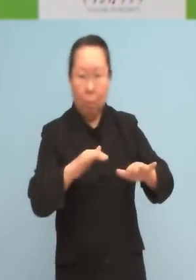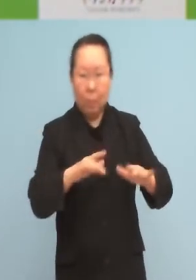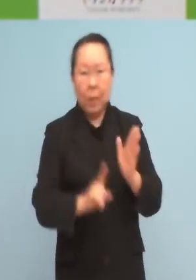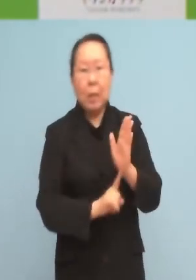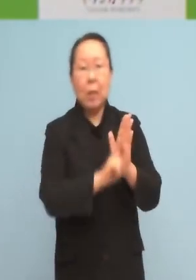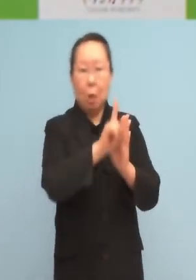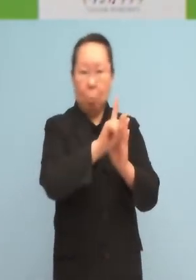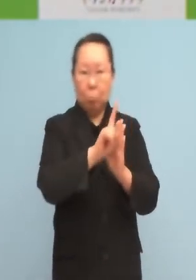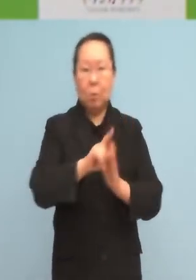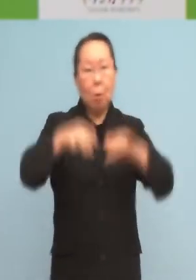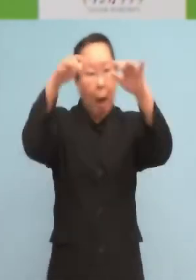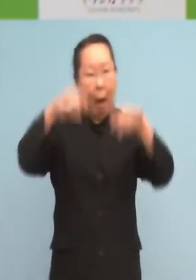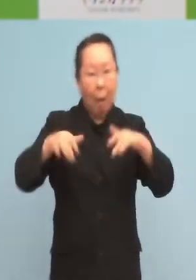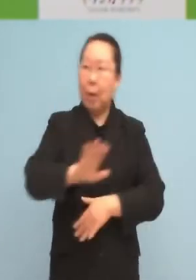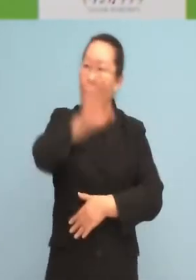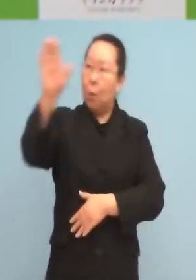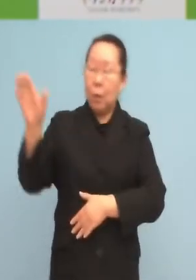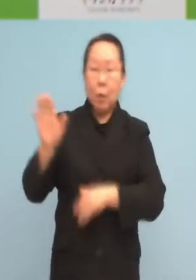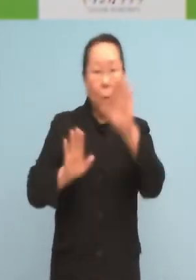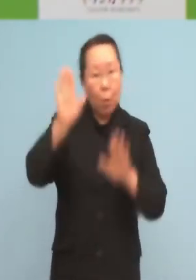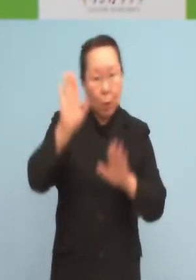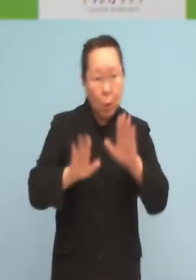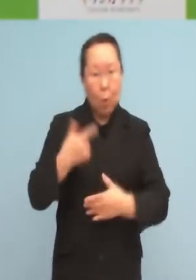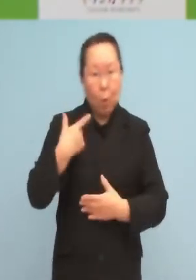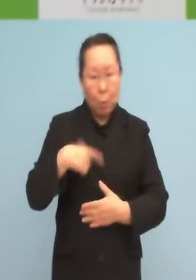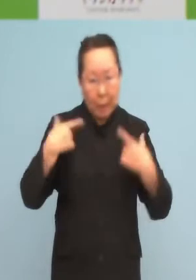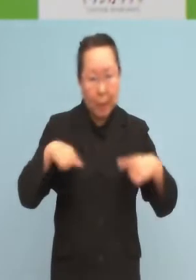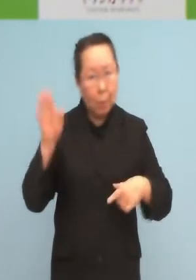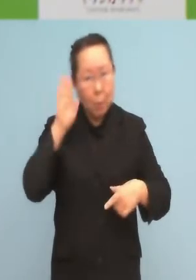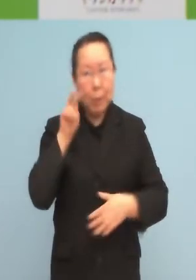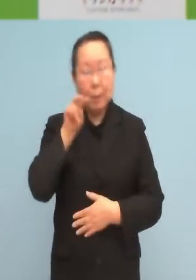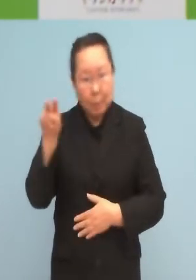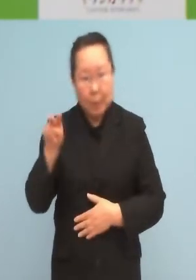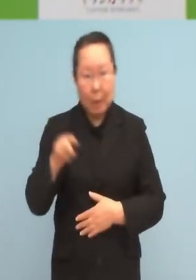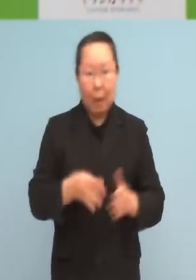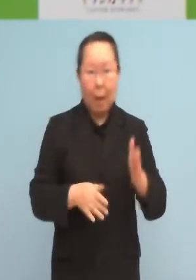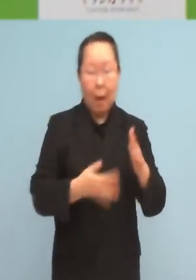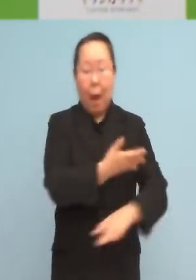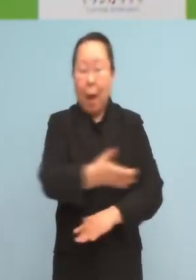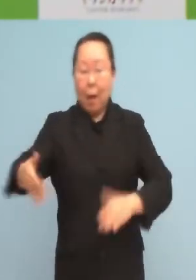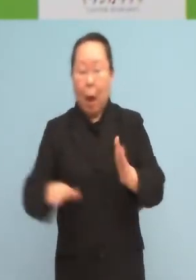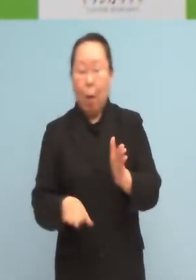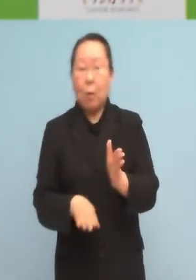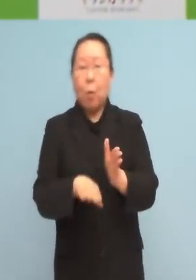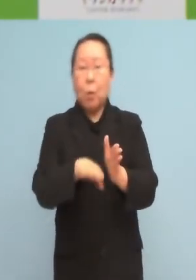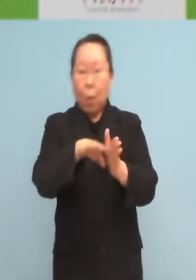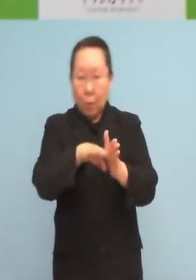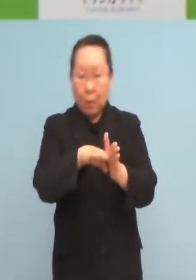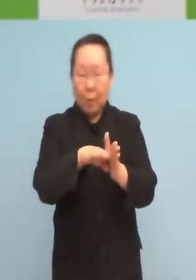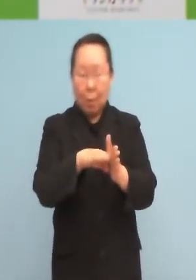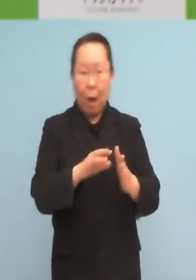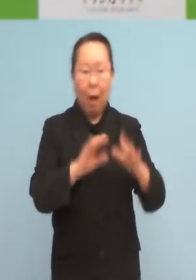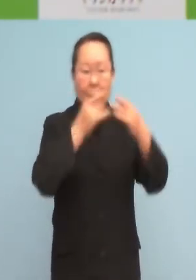雨などの気象情報を常にご確認をいただき、河川の増水や雪崩、土砂崩れにも十分に注意を